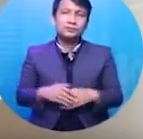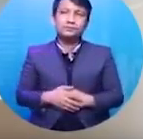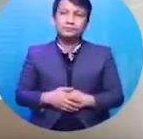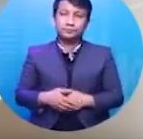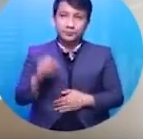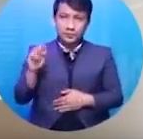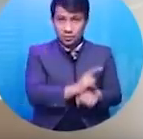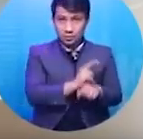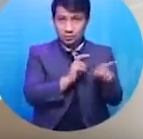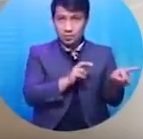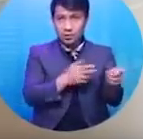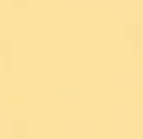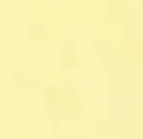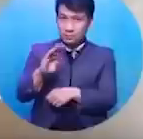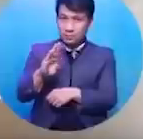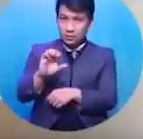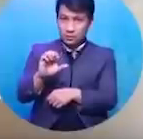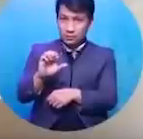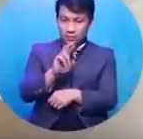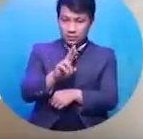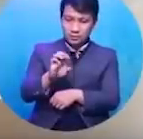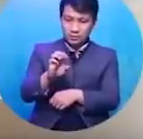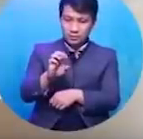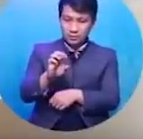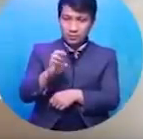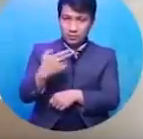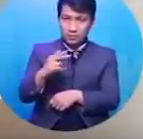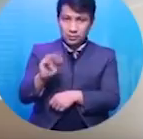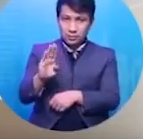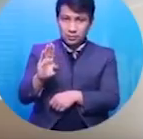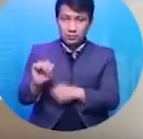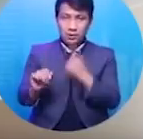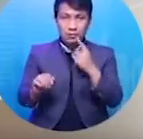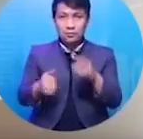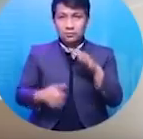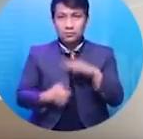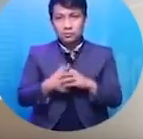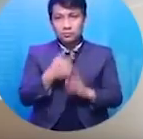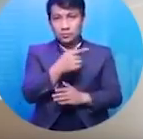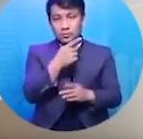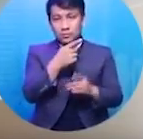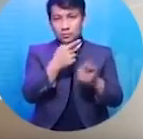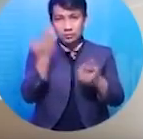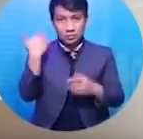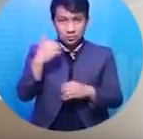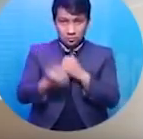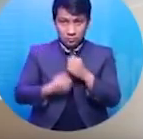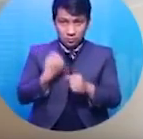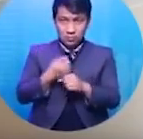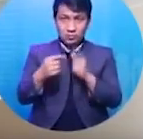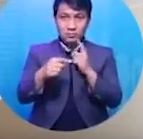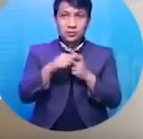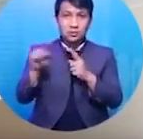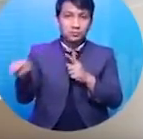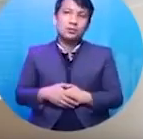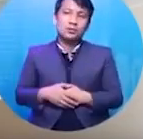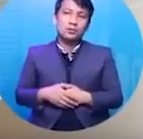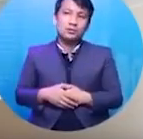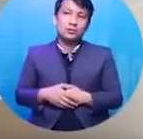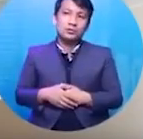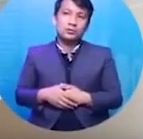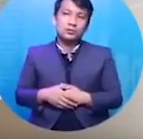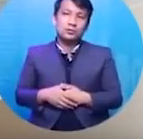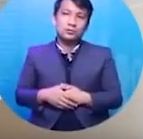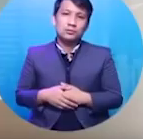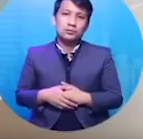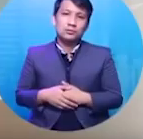sa'yo, paparehab natin to? Opo. Sir Elmer, po. Noong February pala this year, kayo po ay nagpositibo sa drug test ng munisipyo? Iyan po